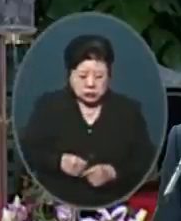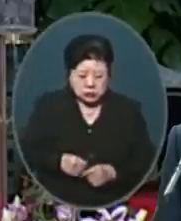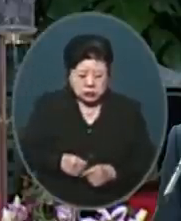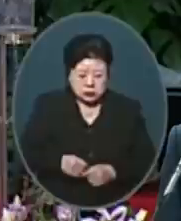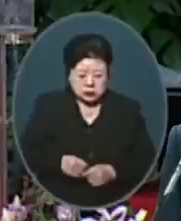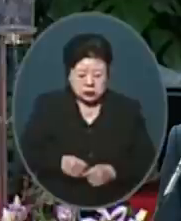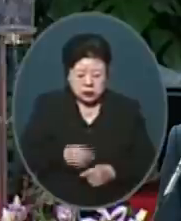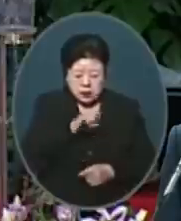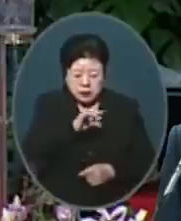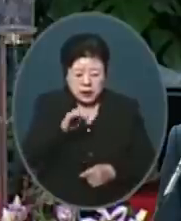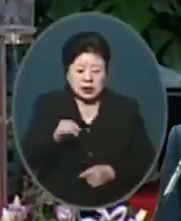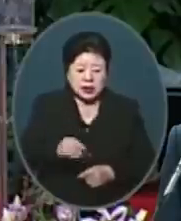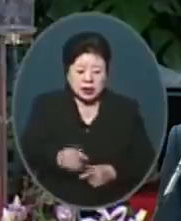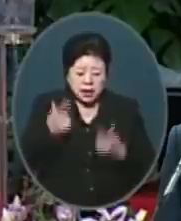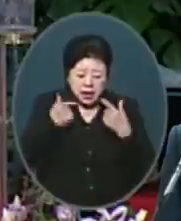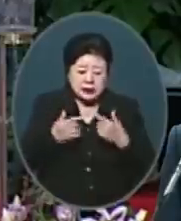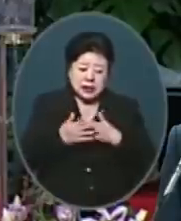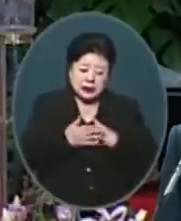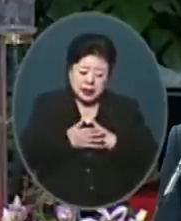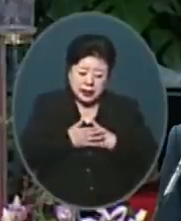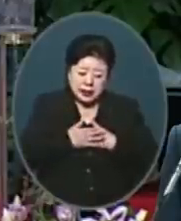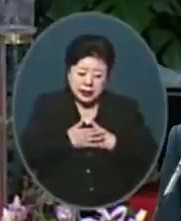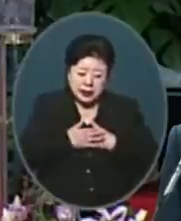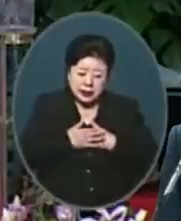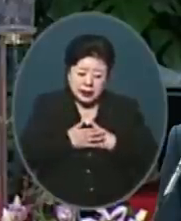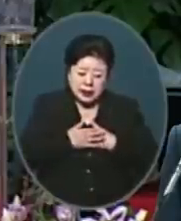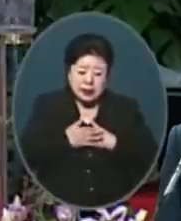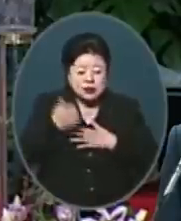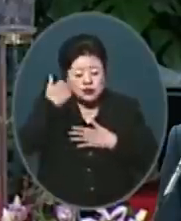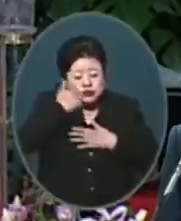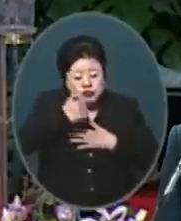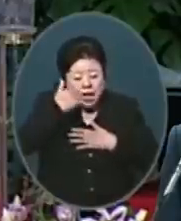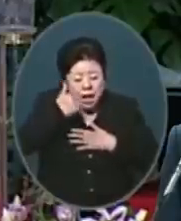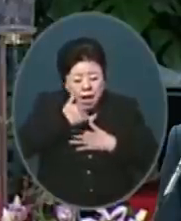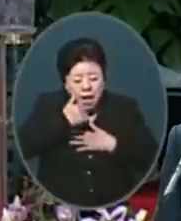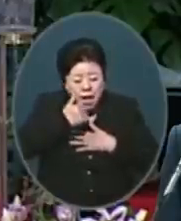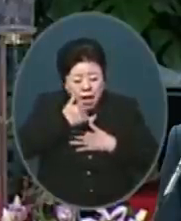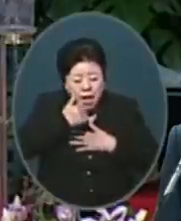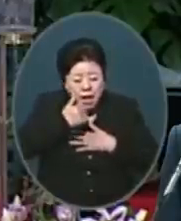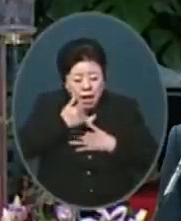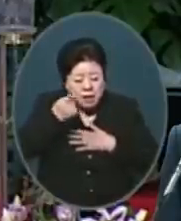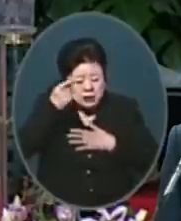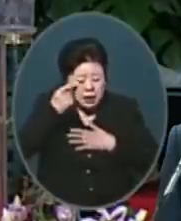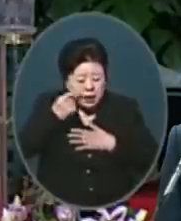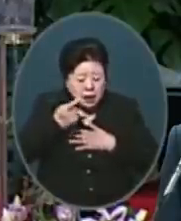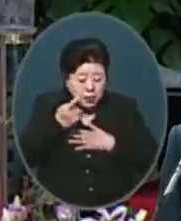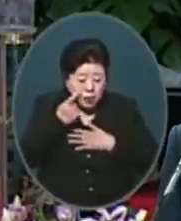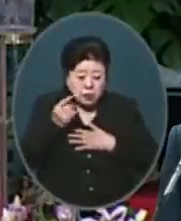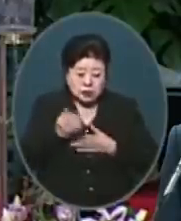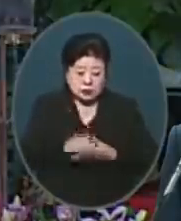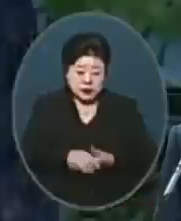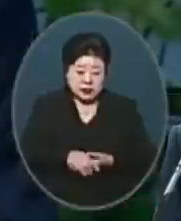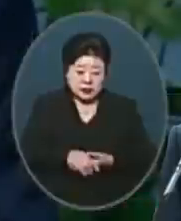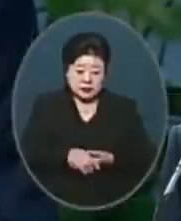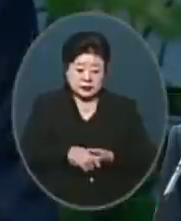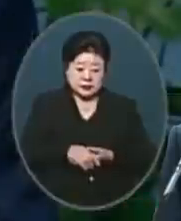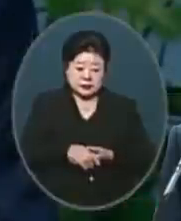때마다 항상 나의 정체성을 생각을 했습니다.